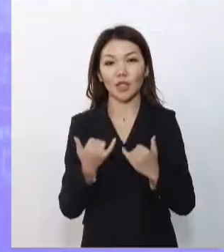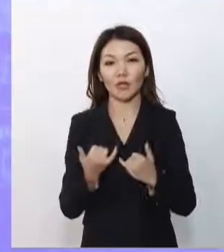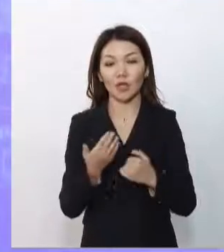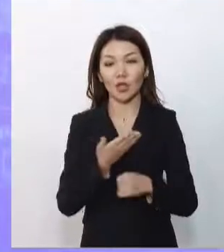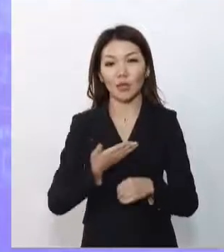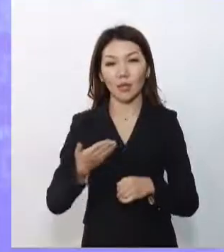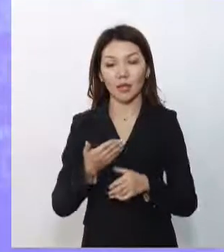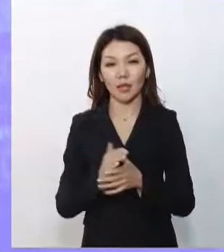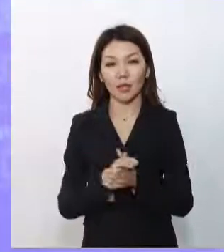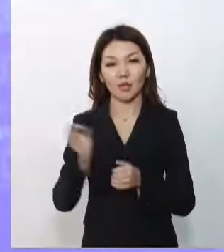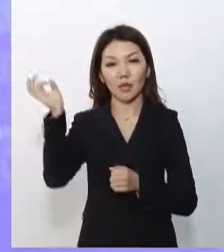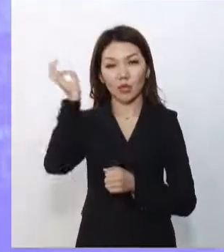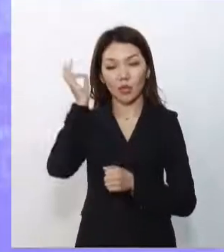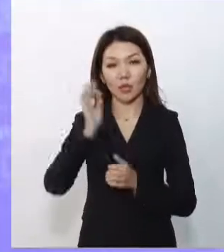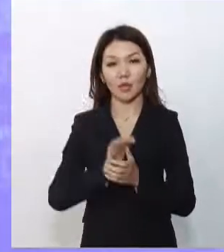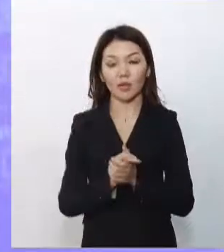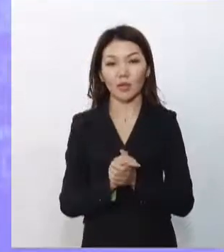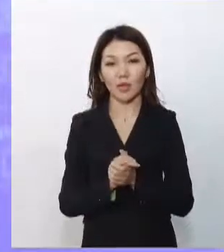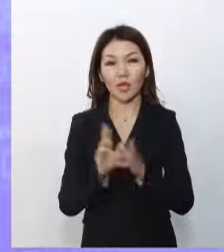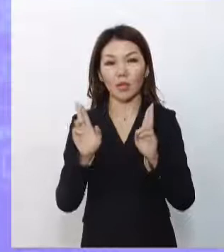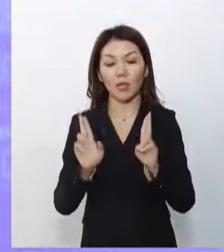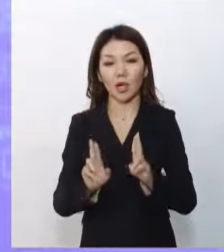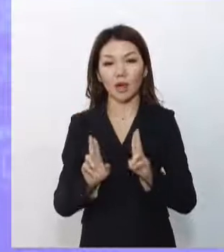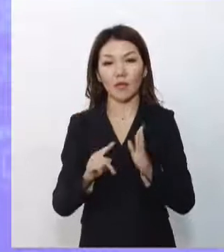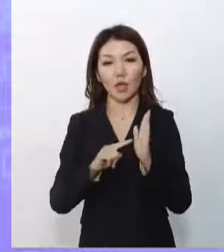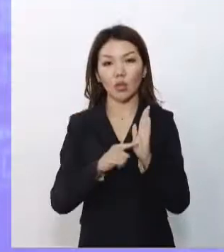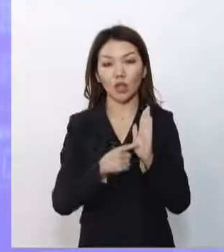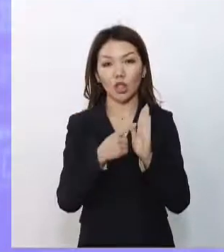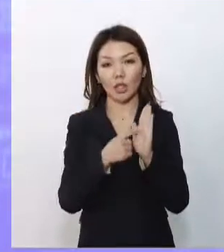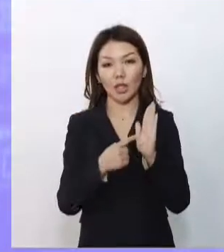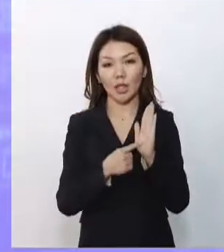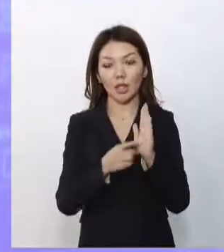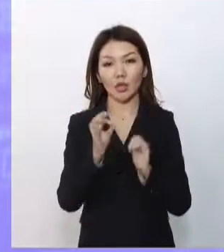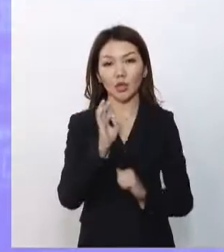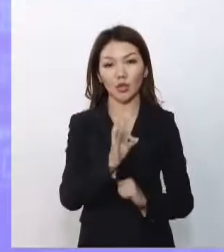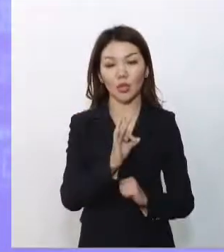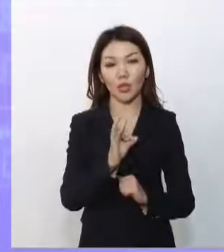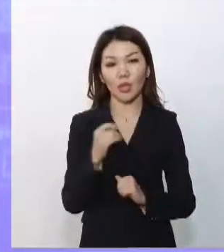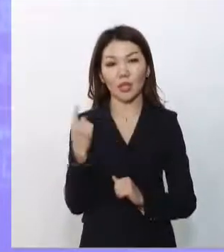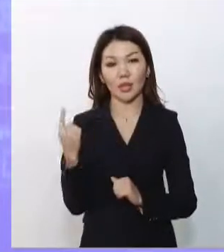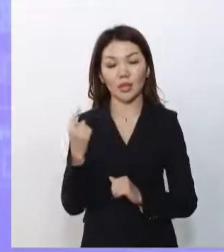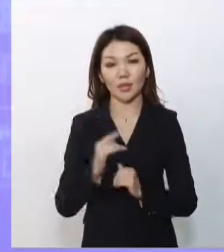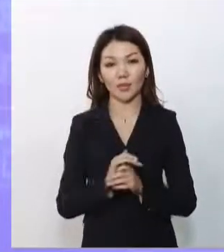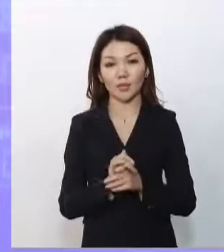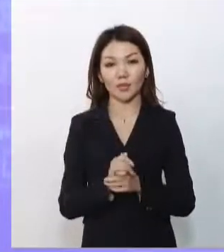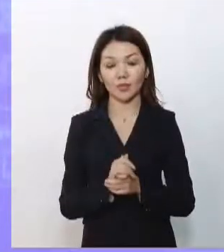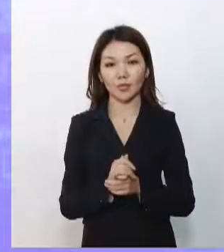Сегодня на уроке вспомните правила умножения и деления с нулем и единицей.